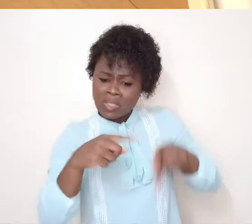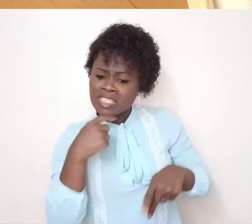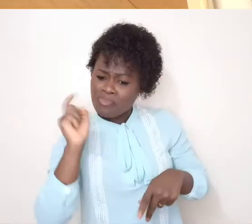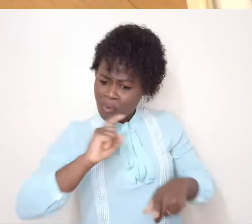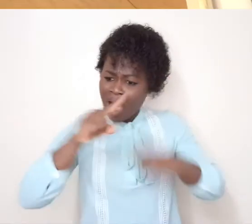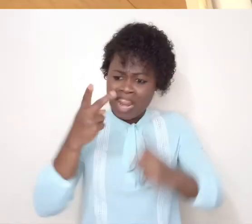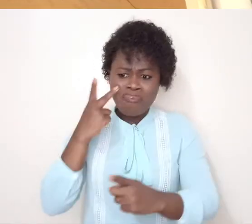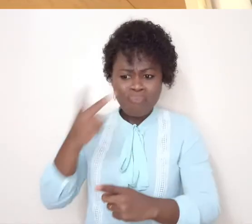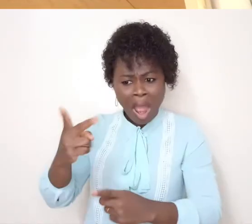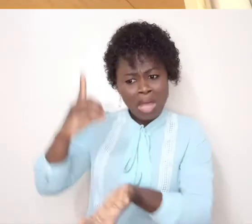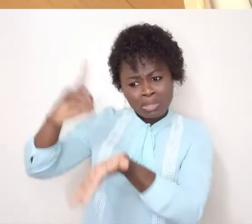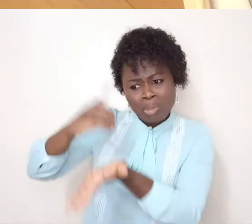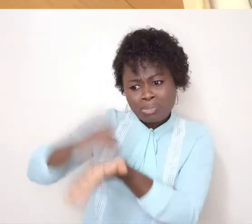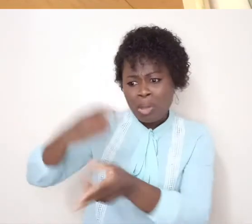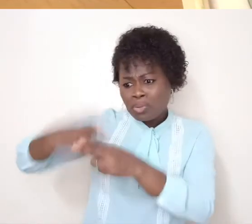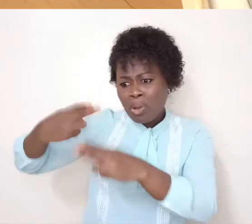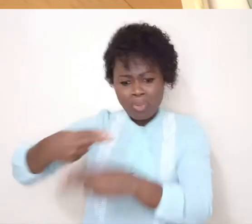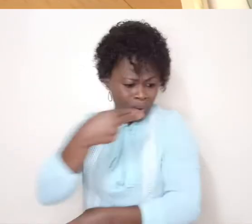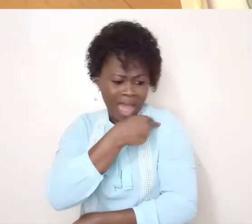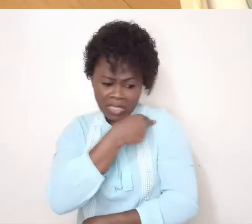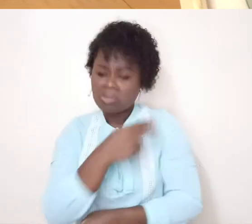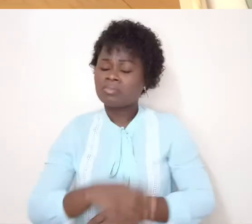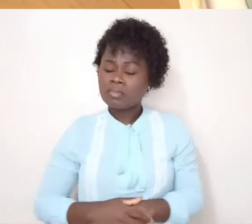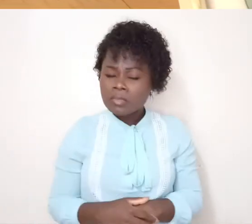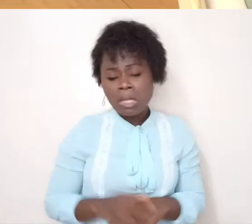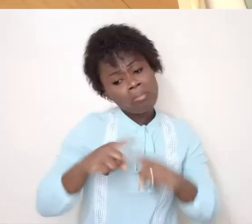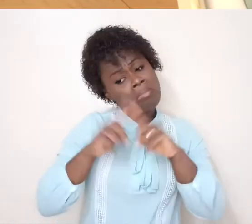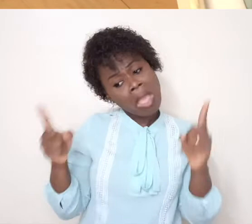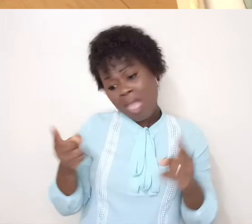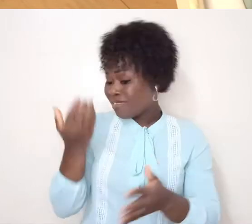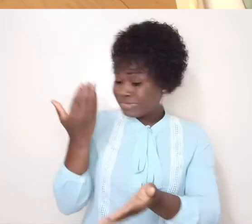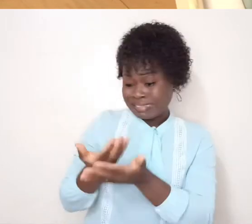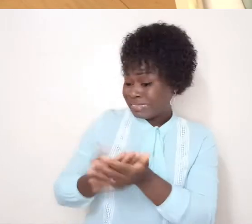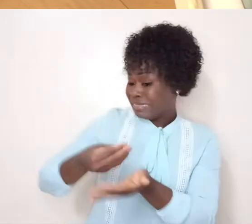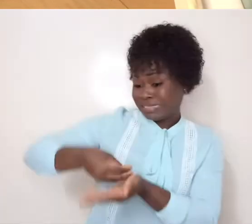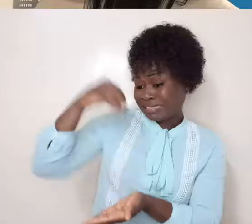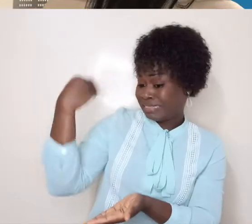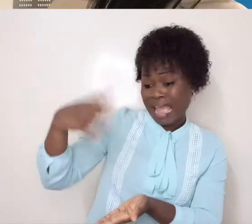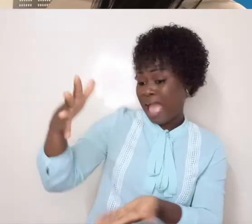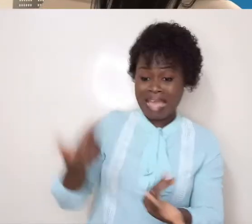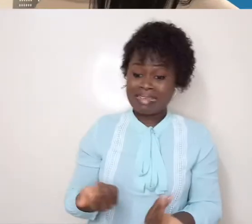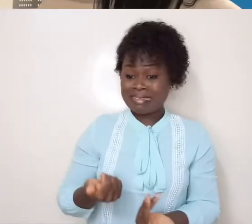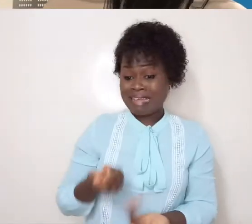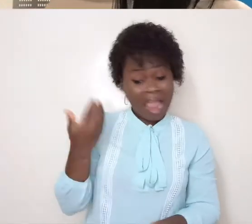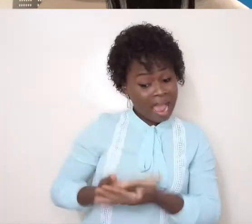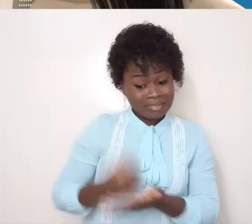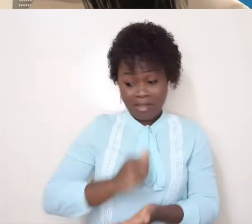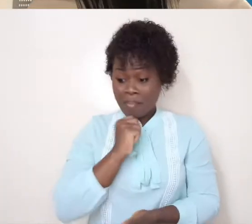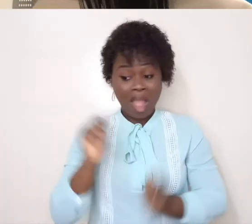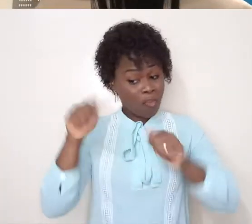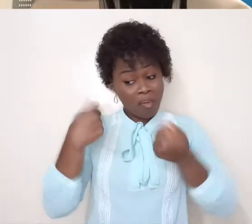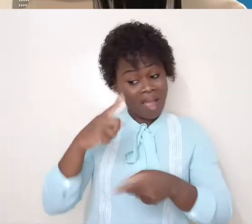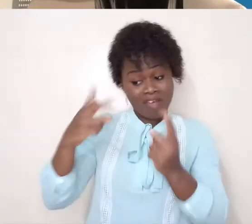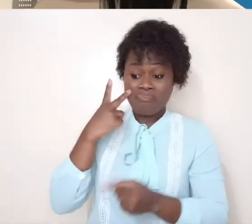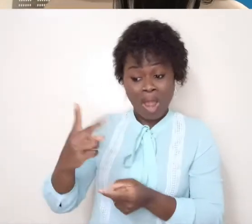de consulter un certain docteur Harrison. Malheureusement, les honoraires de ce spécialiste sont très élevés. Elle n'a